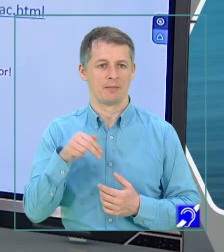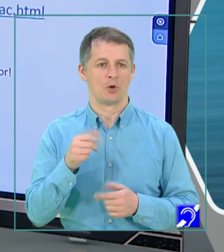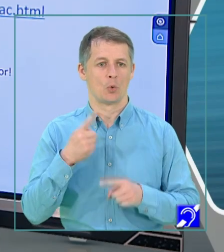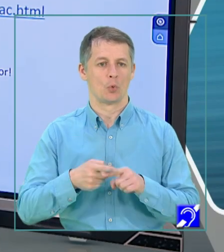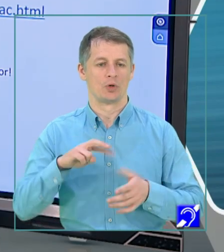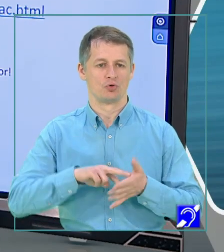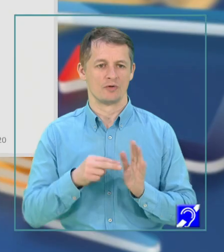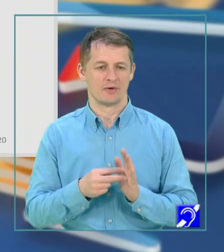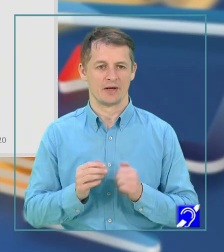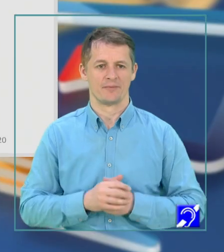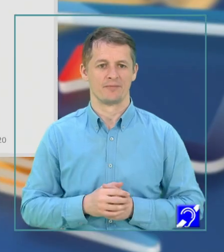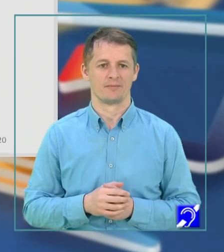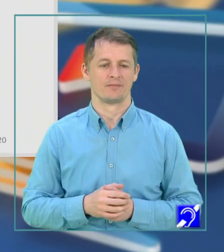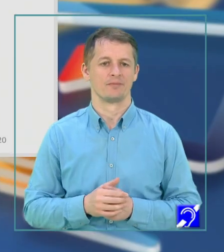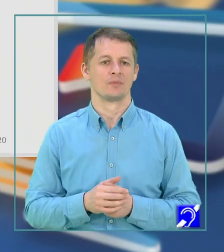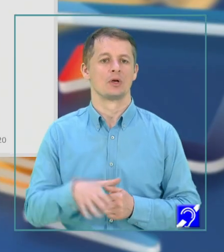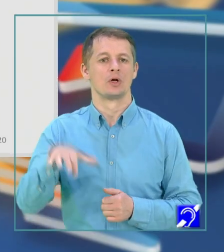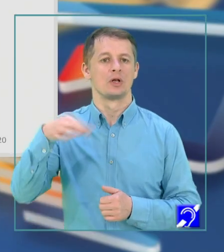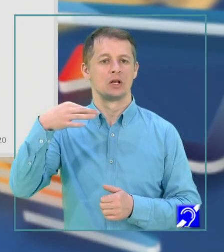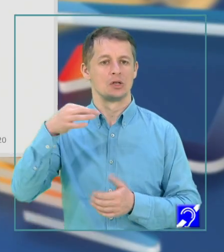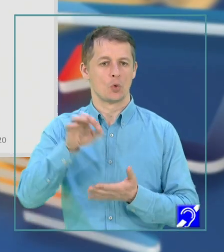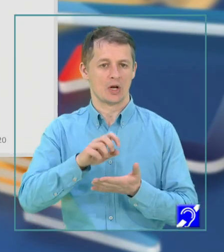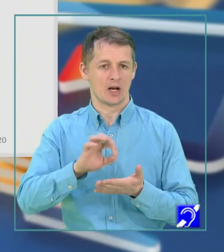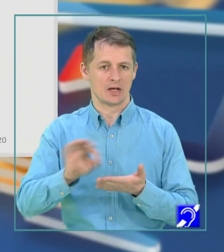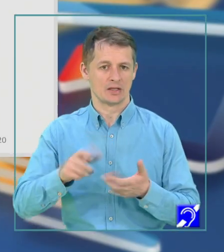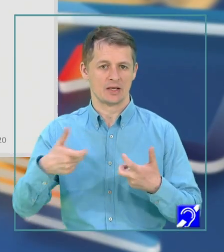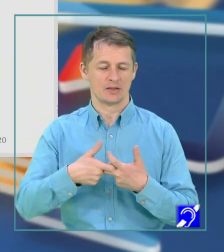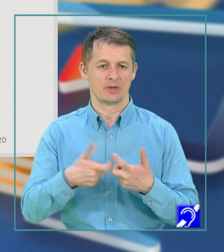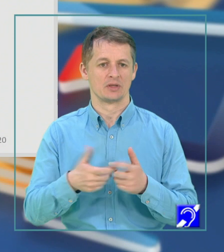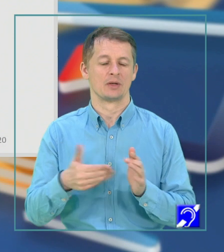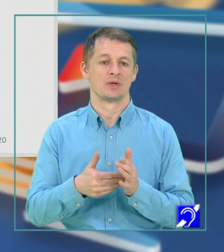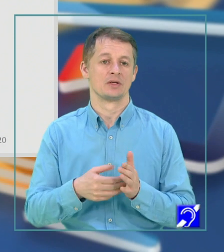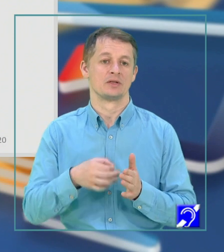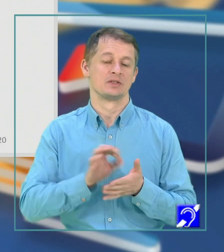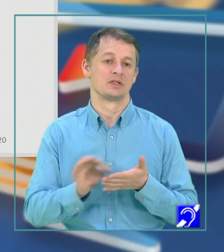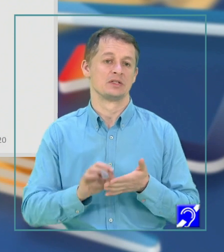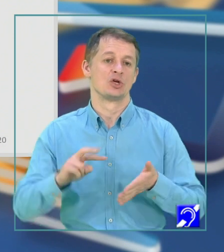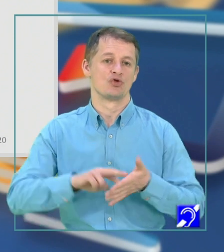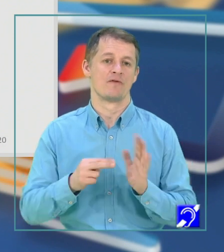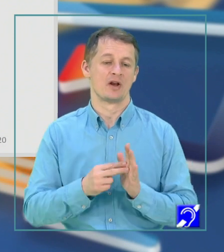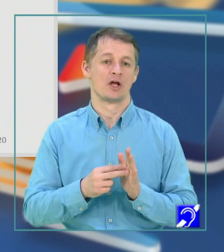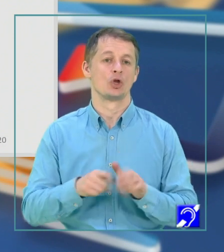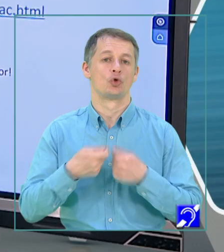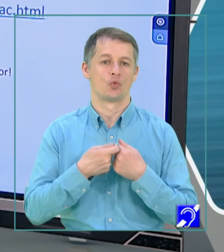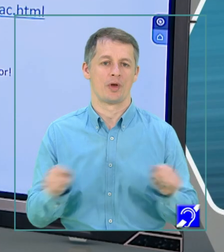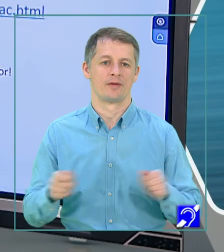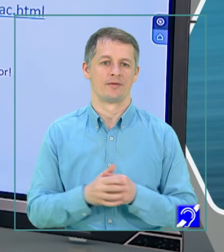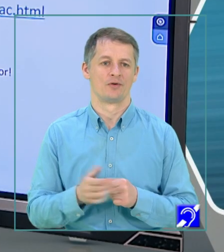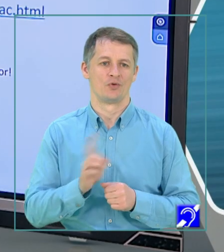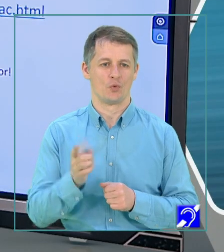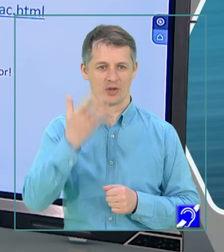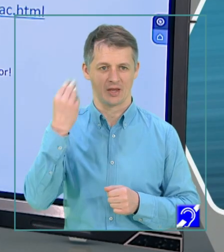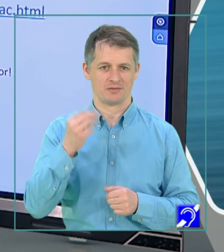În lucrările voastre de la bacalaureat, trebuie neapărat să redactați soluția completă. Și nu